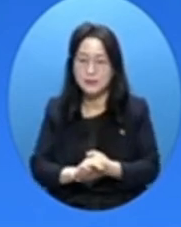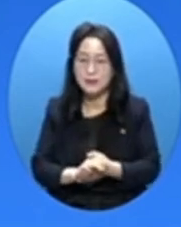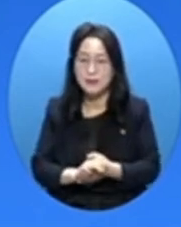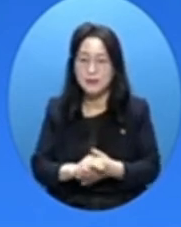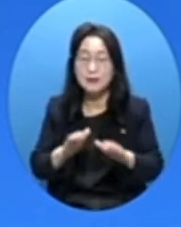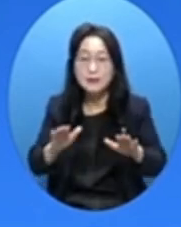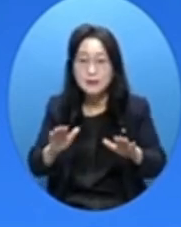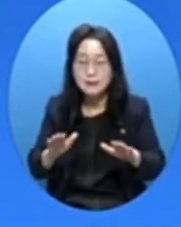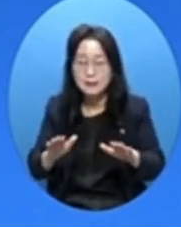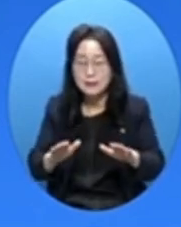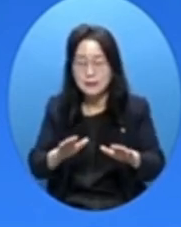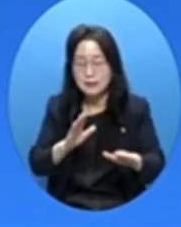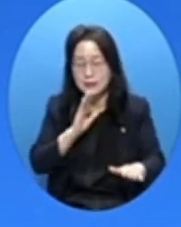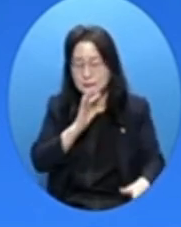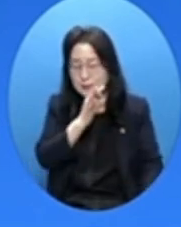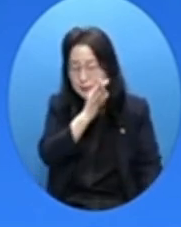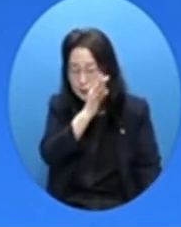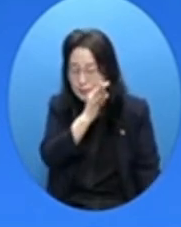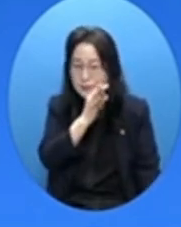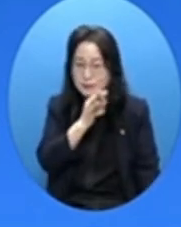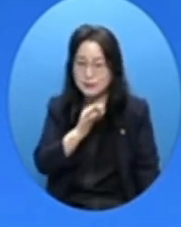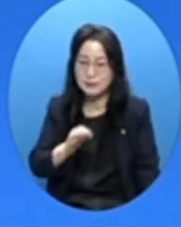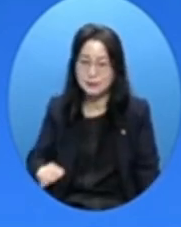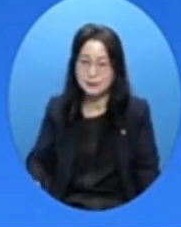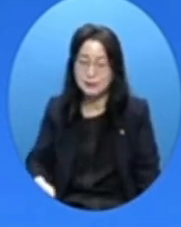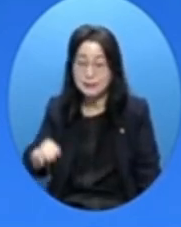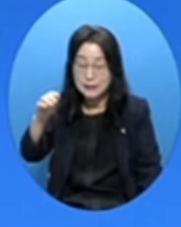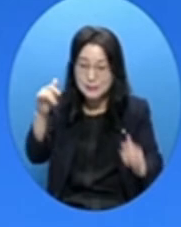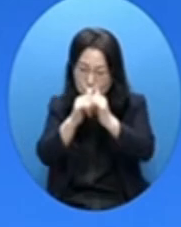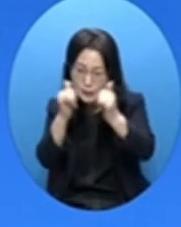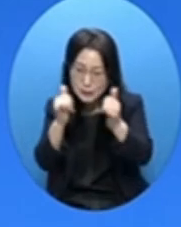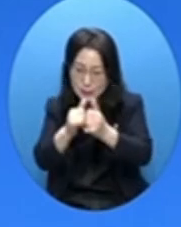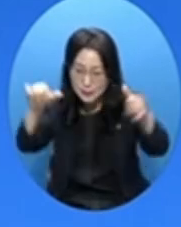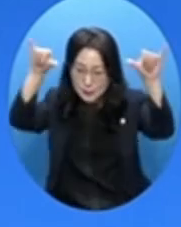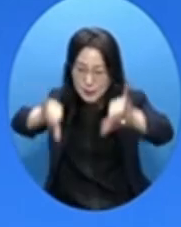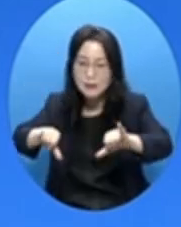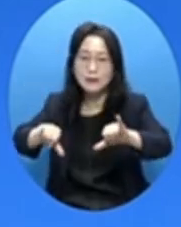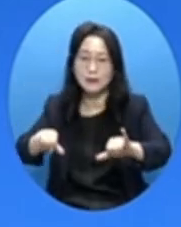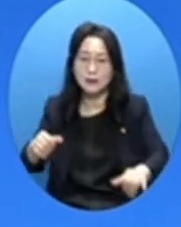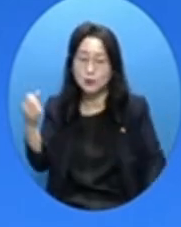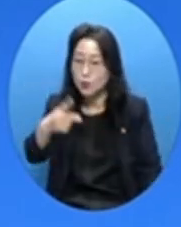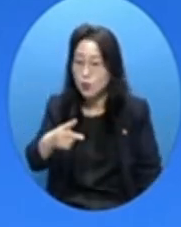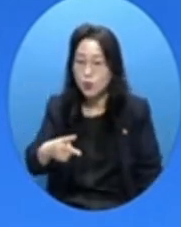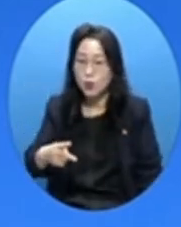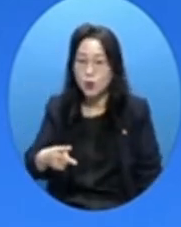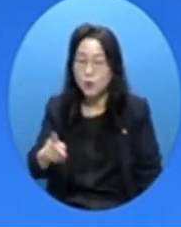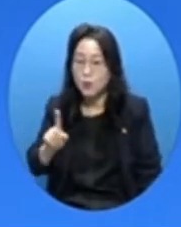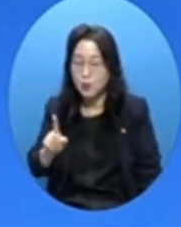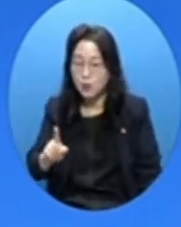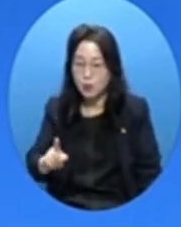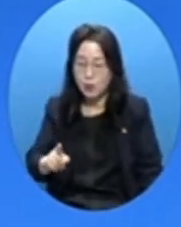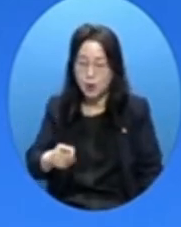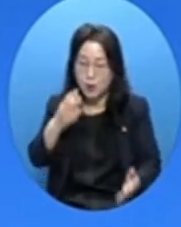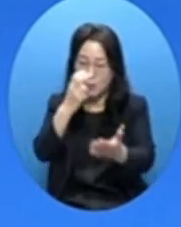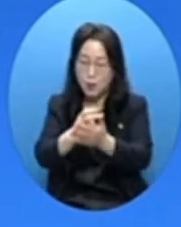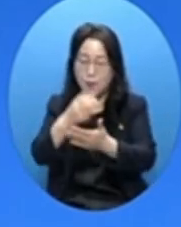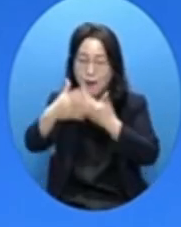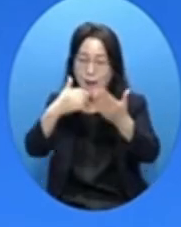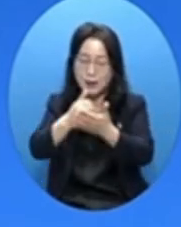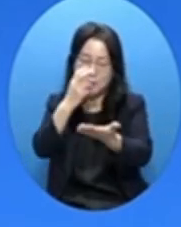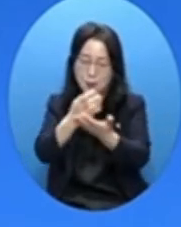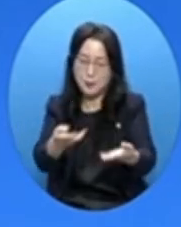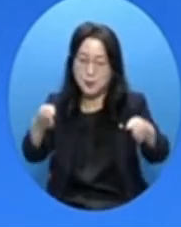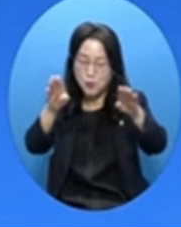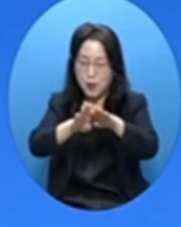전에서 참패 하고 그들이 가졌던 그 소중한 벗겨도 빼앗기고 le